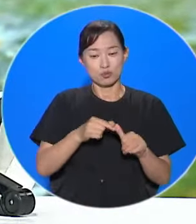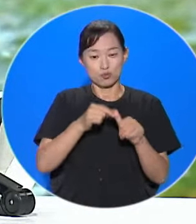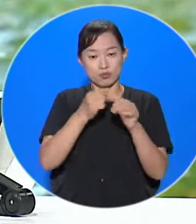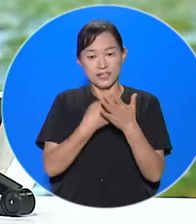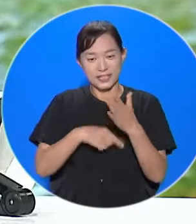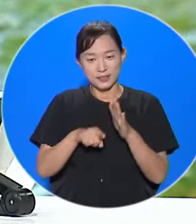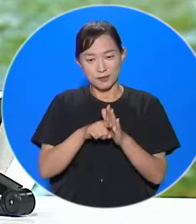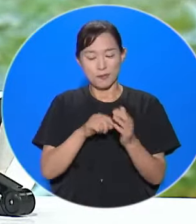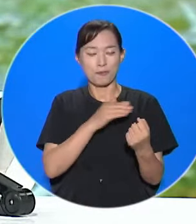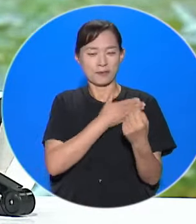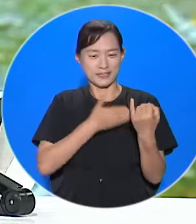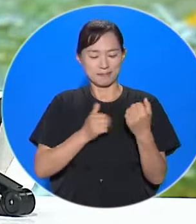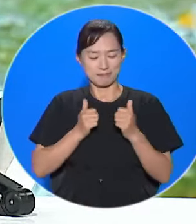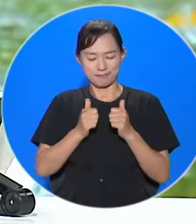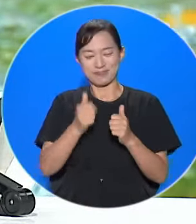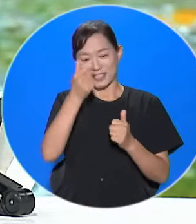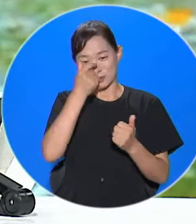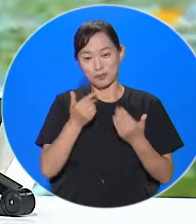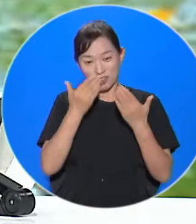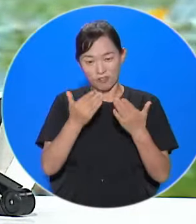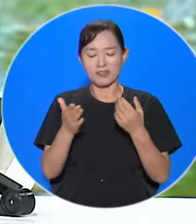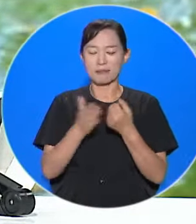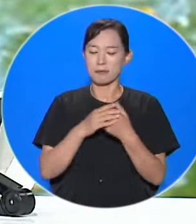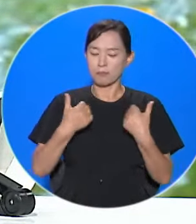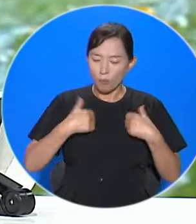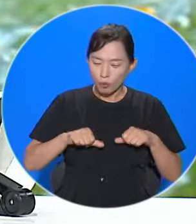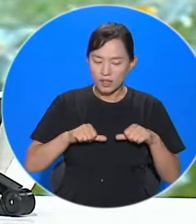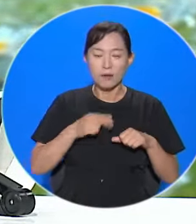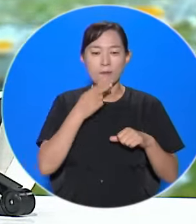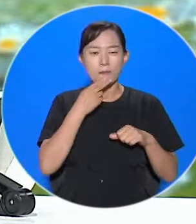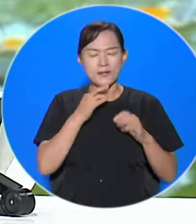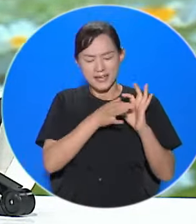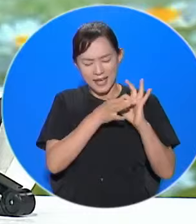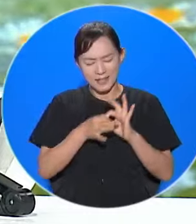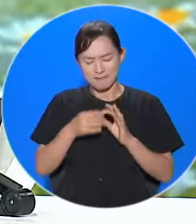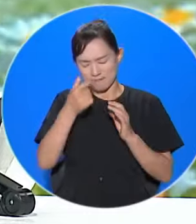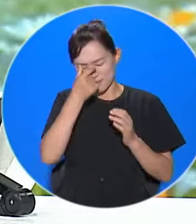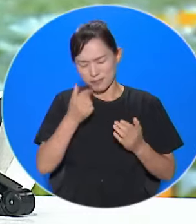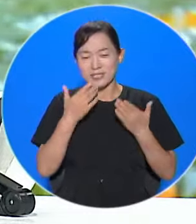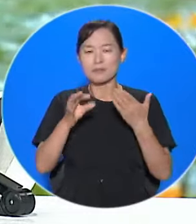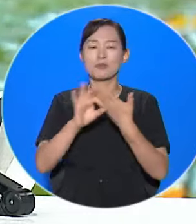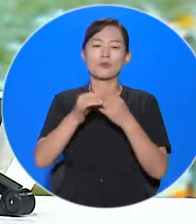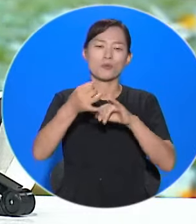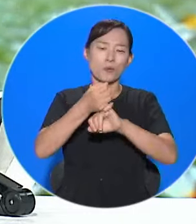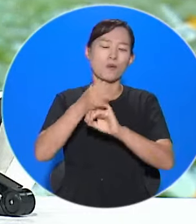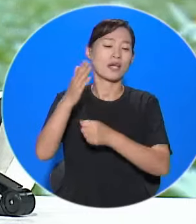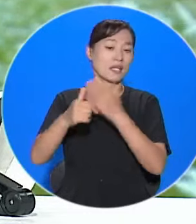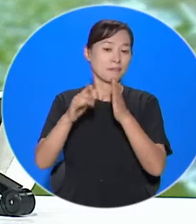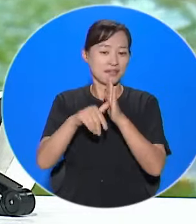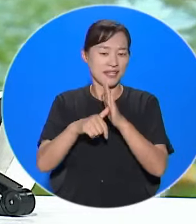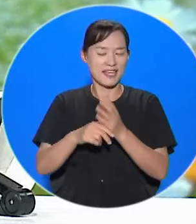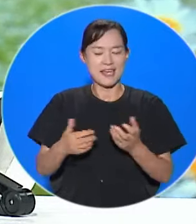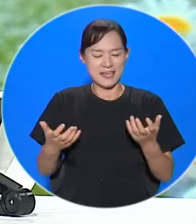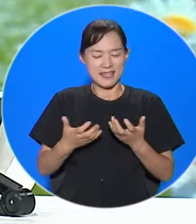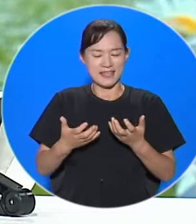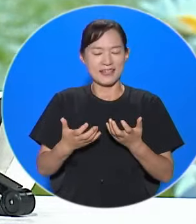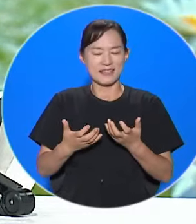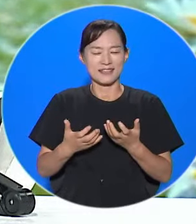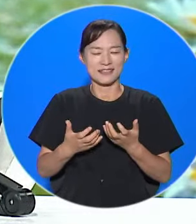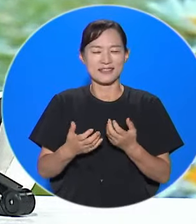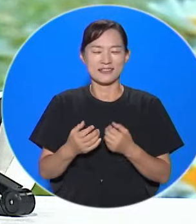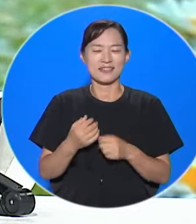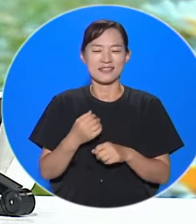권사님께서 열심히 기도하시니까 예, 예. 포기하지 않고 기도하다 보면 예. 반드시 하나님의 때 역사가 일어날 거예요,